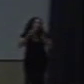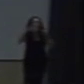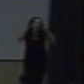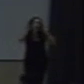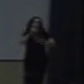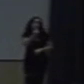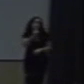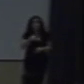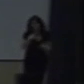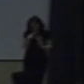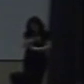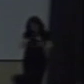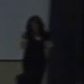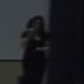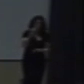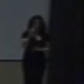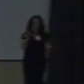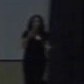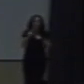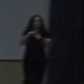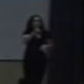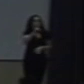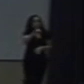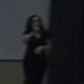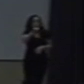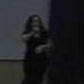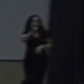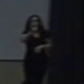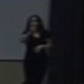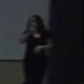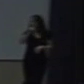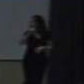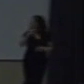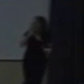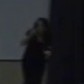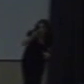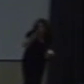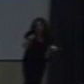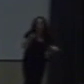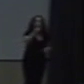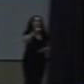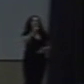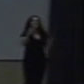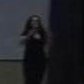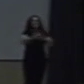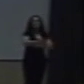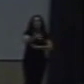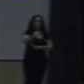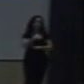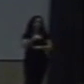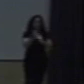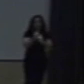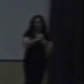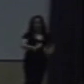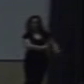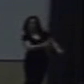No, és que és molt senzill, vull dir, és que Twitter no implica que deixis de... Que deixis de fer la teva feina, vull dir, jo em truco un tio per telèfon i haig de